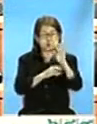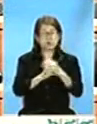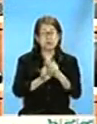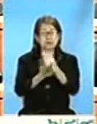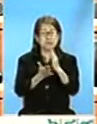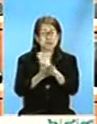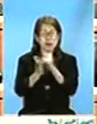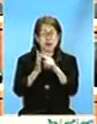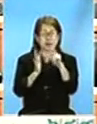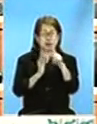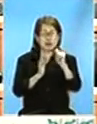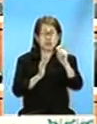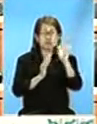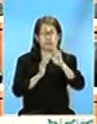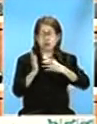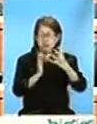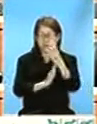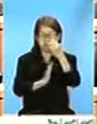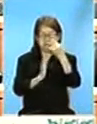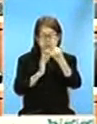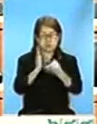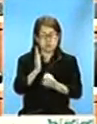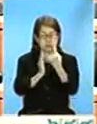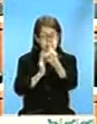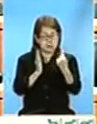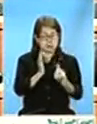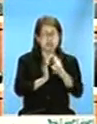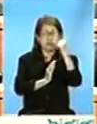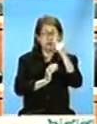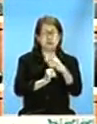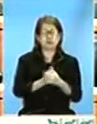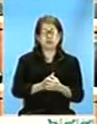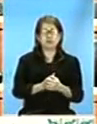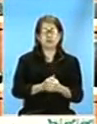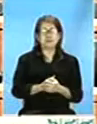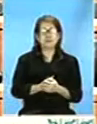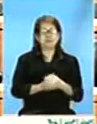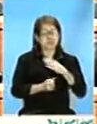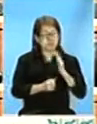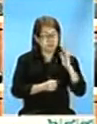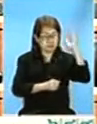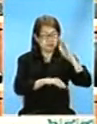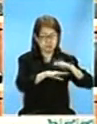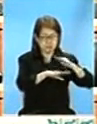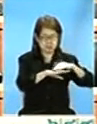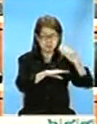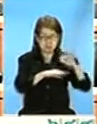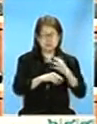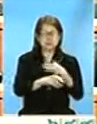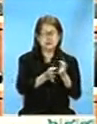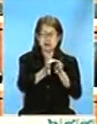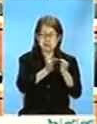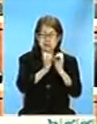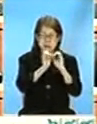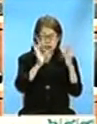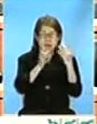ตกันอีกต่อไปโดยใช้เขตจังหวัดเป็นเขตเดียวจะไม่ต้องตีความผมได้ทักท้วงท่านแล้วนะครับผมได้อธิบายท่านอย่างชัดเ